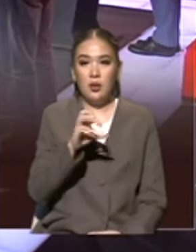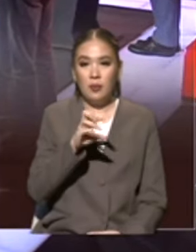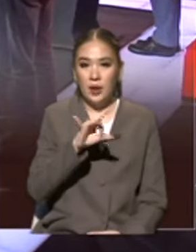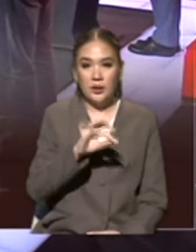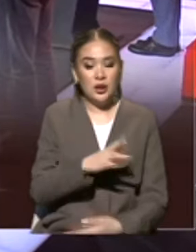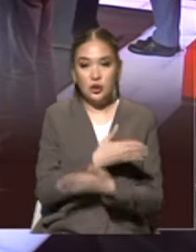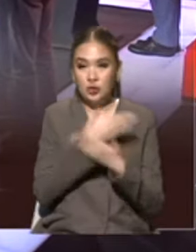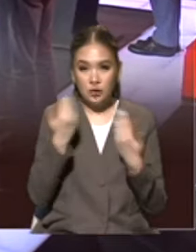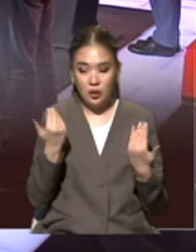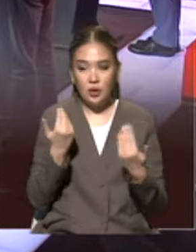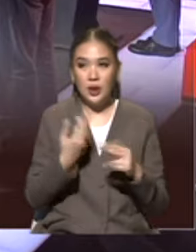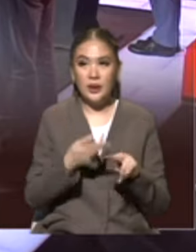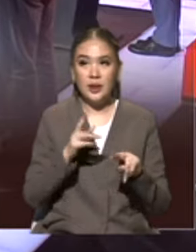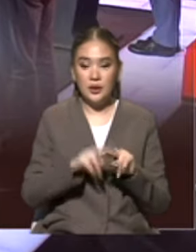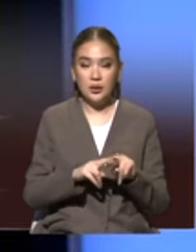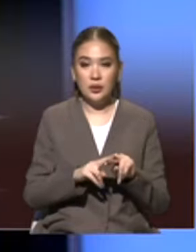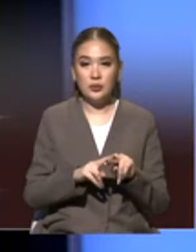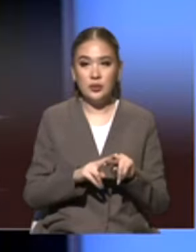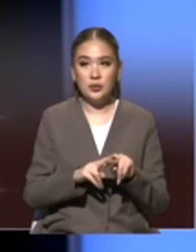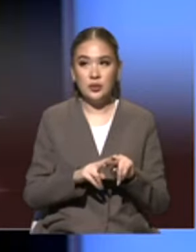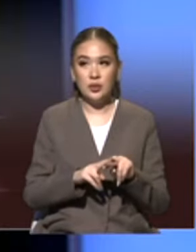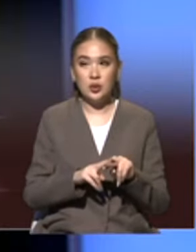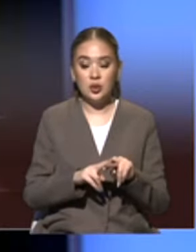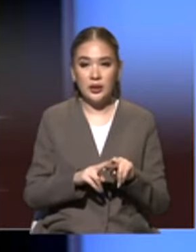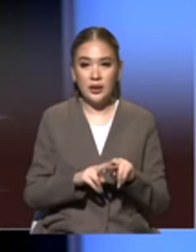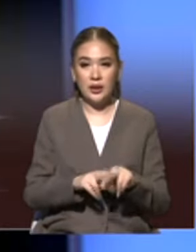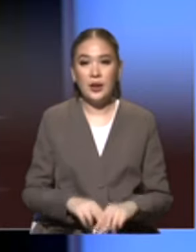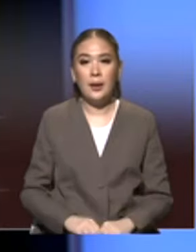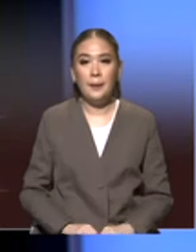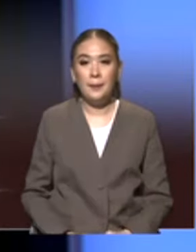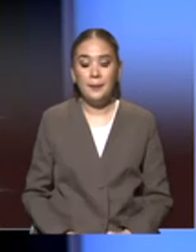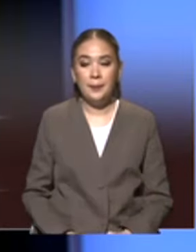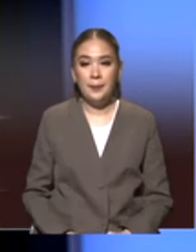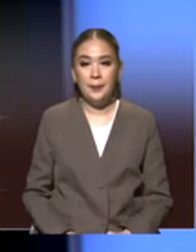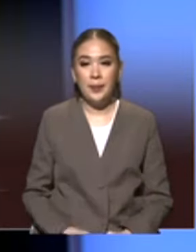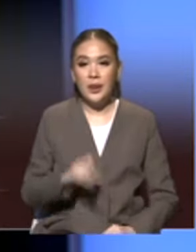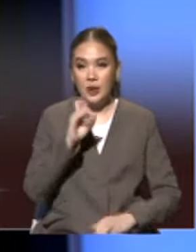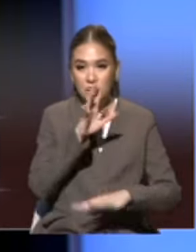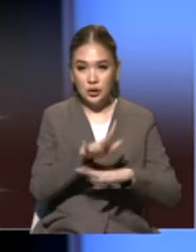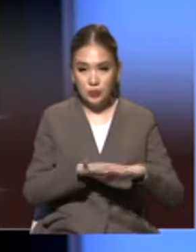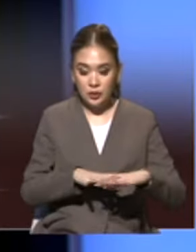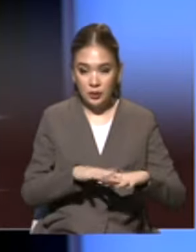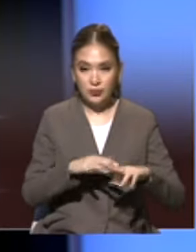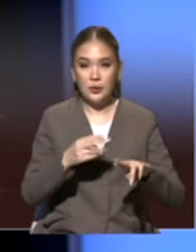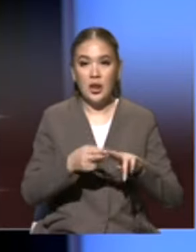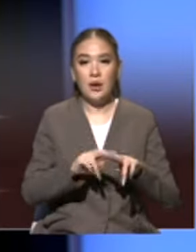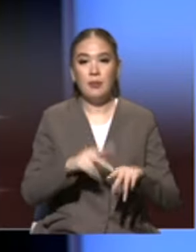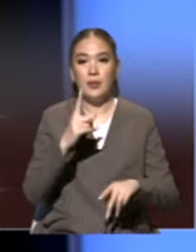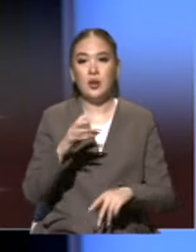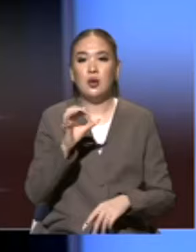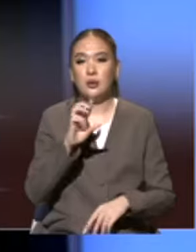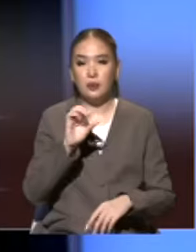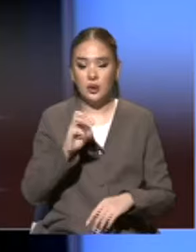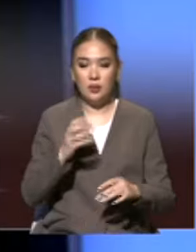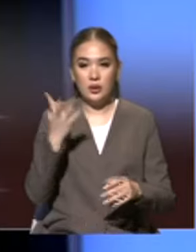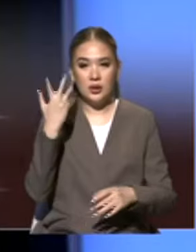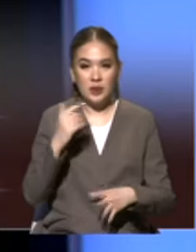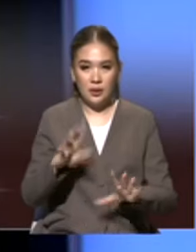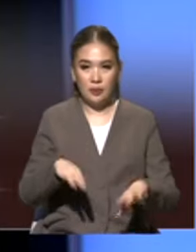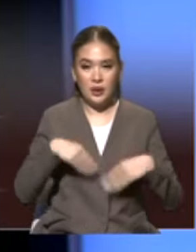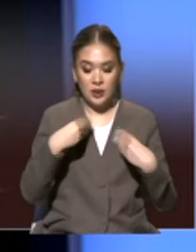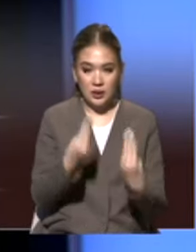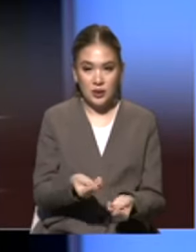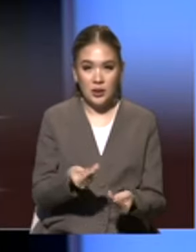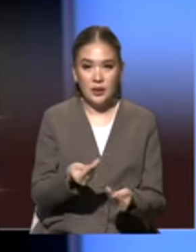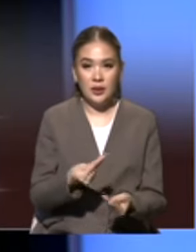Сол сондықтан негізі да, кешірім өтінем. Сондықтан жаңағы бір объемді берген кезде бір фирмаға оған